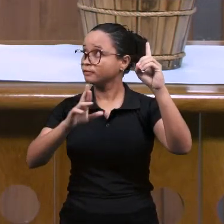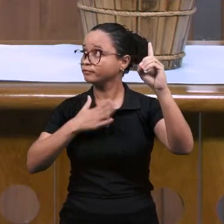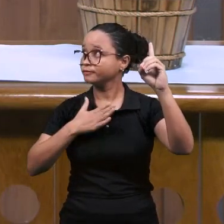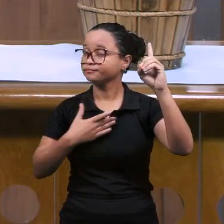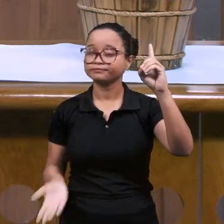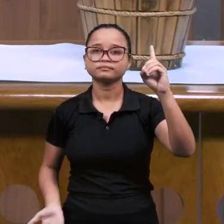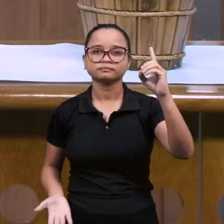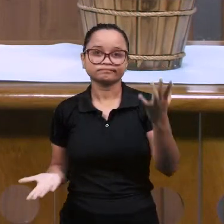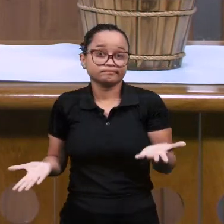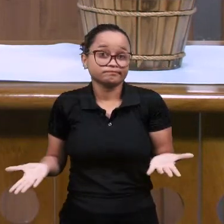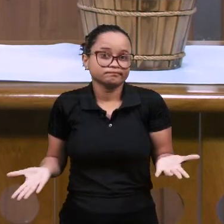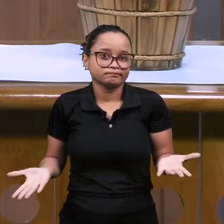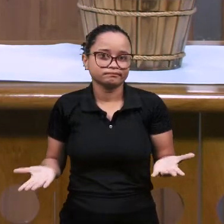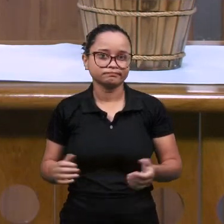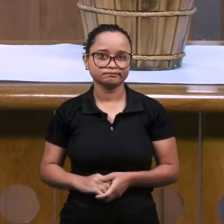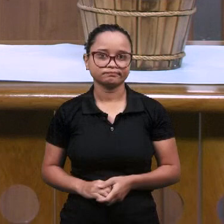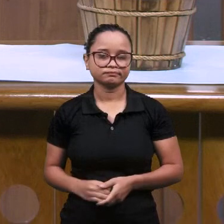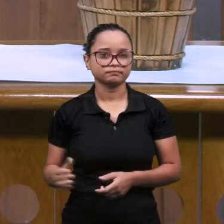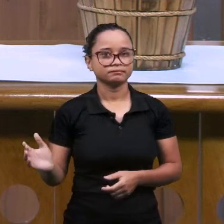il était